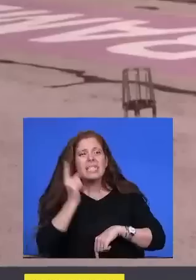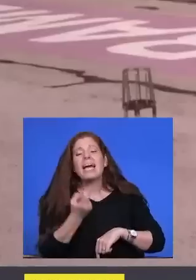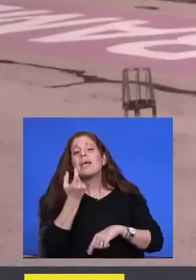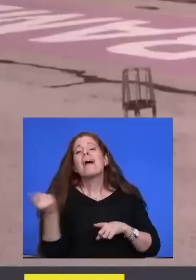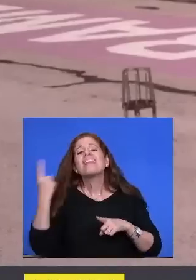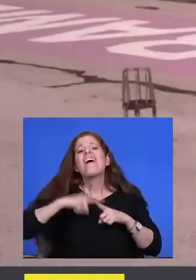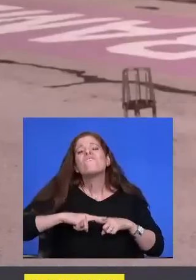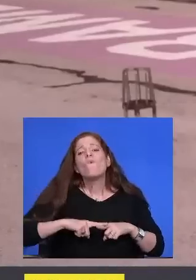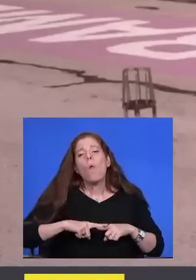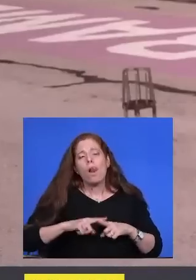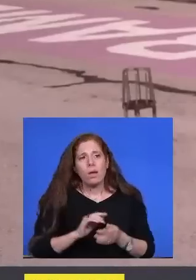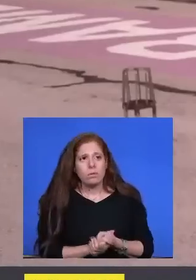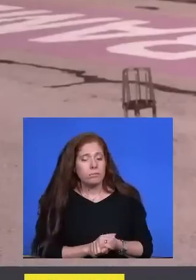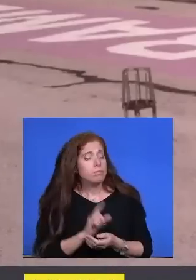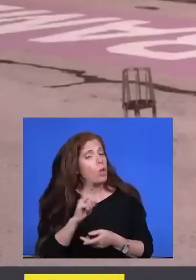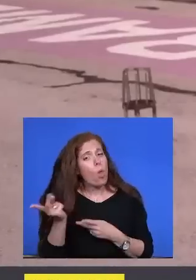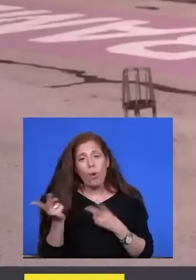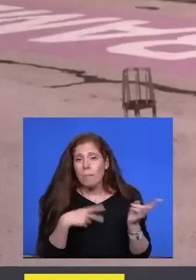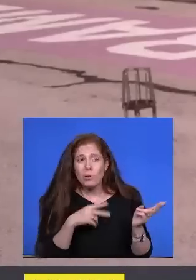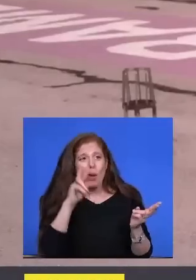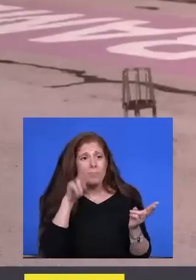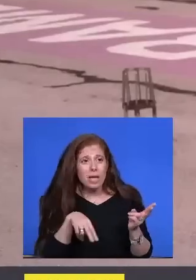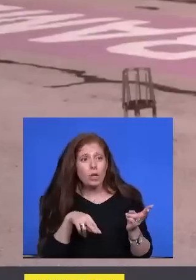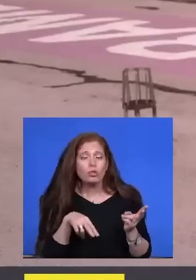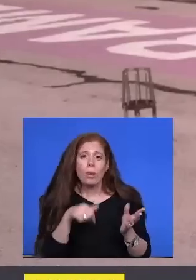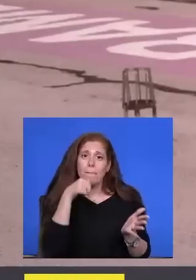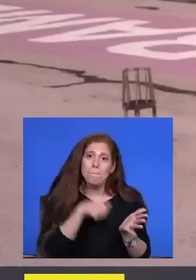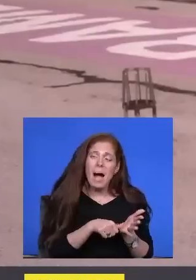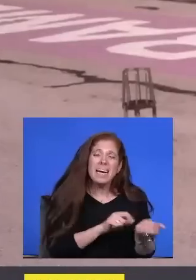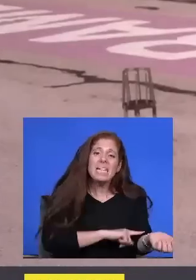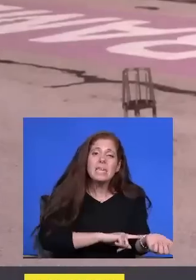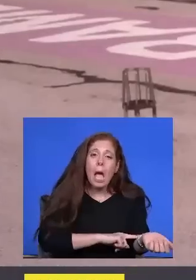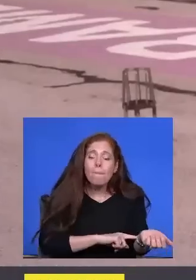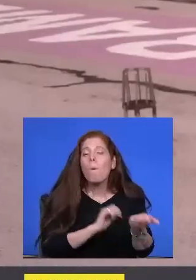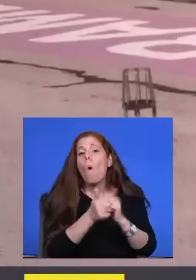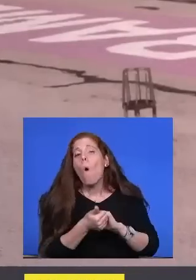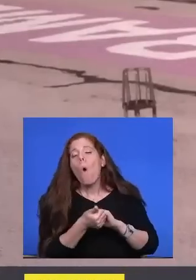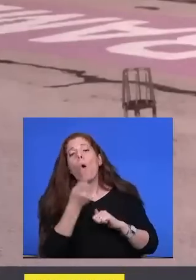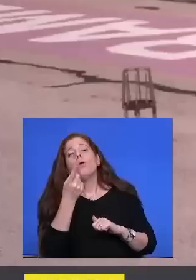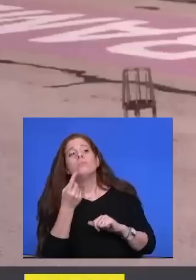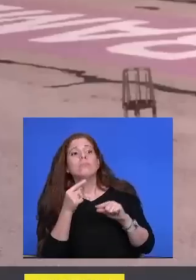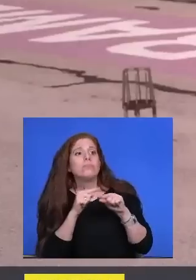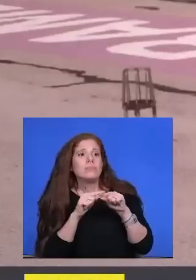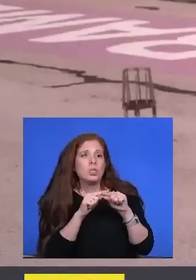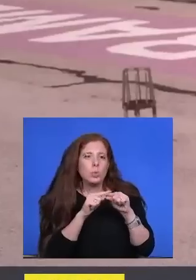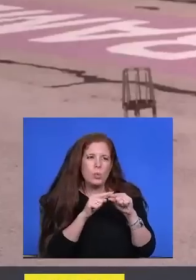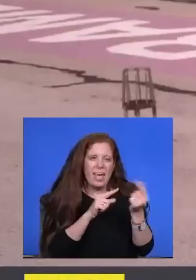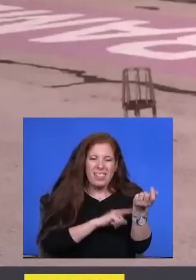כפול. לא כל בית חולים מחזיק בידו בנק דם, או מחזיק סוגי